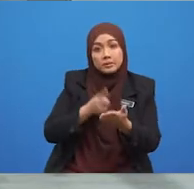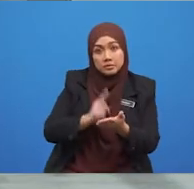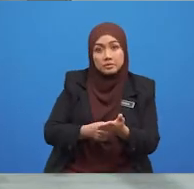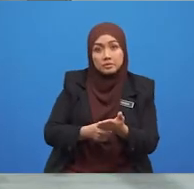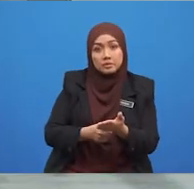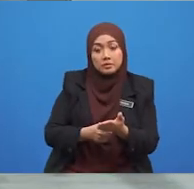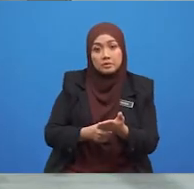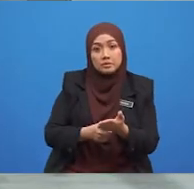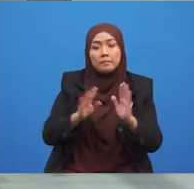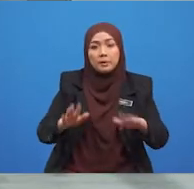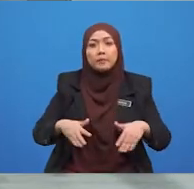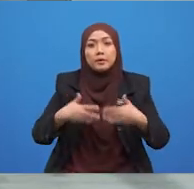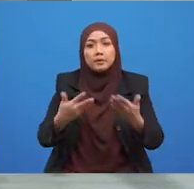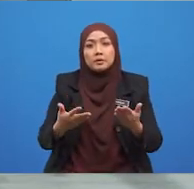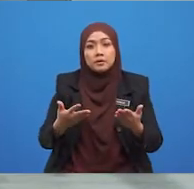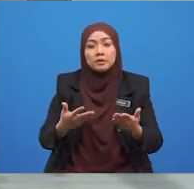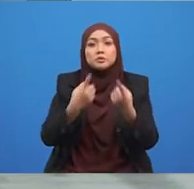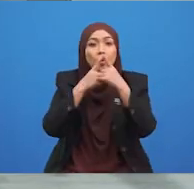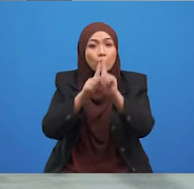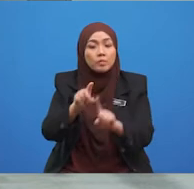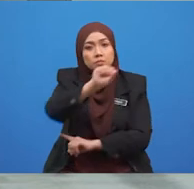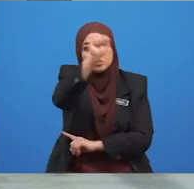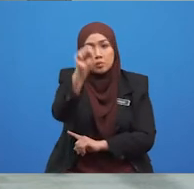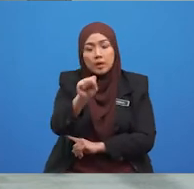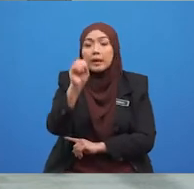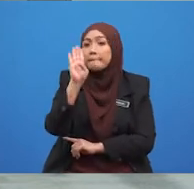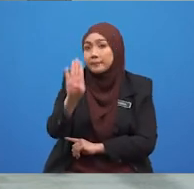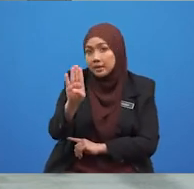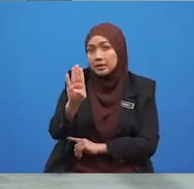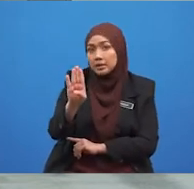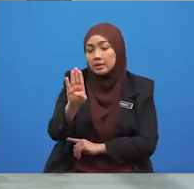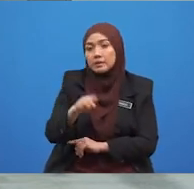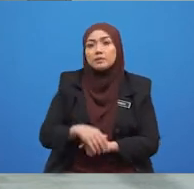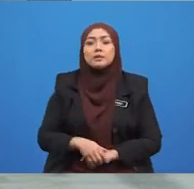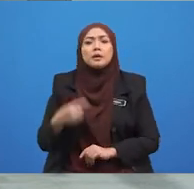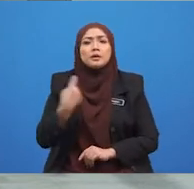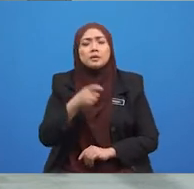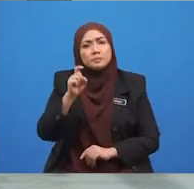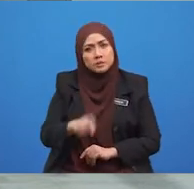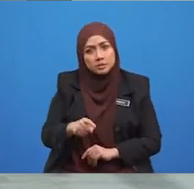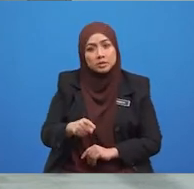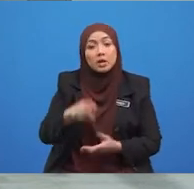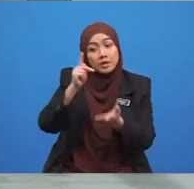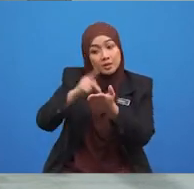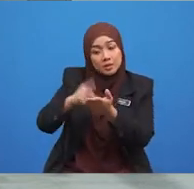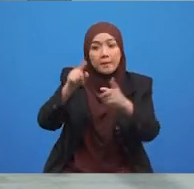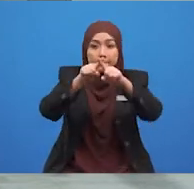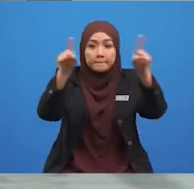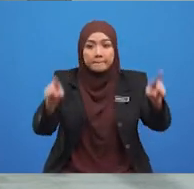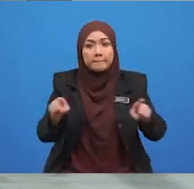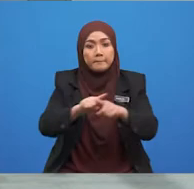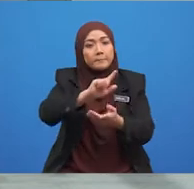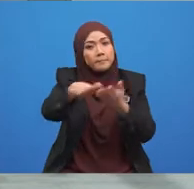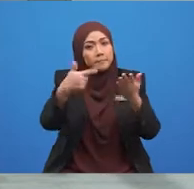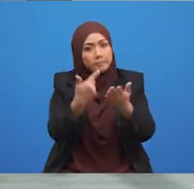bincangkan pula penyelesaian soalan B, di mana anda perlu mengira perimeter